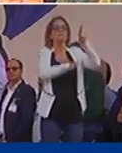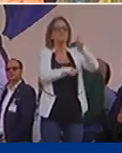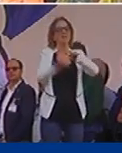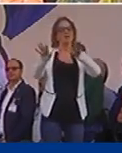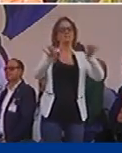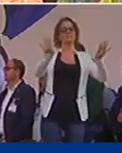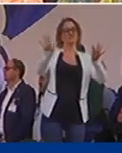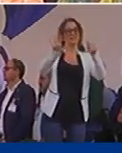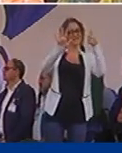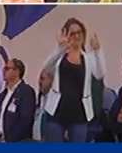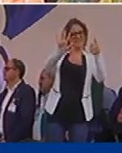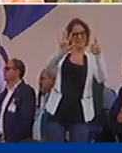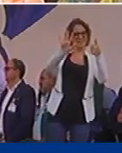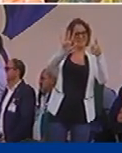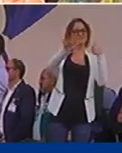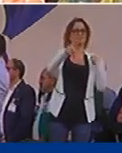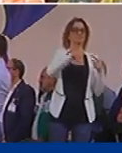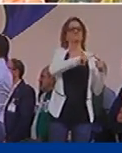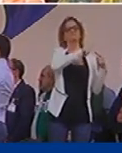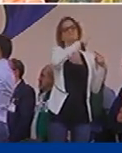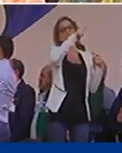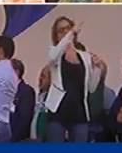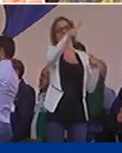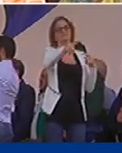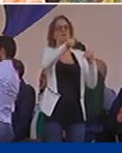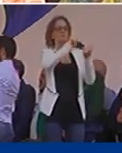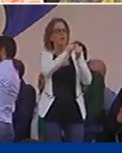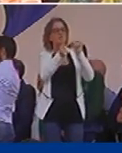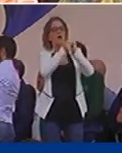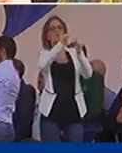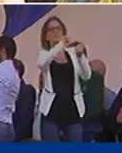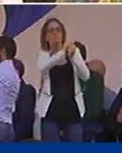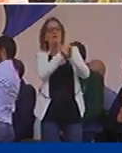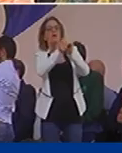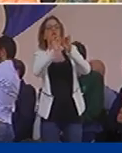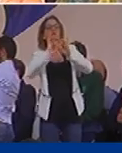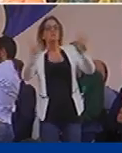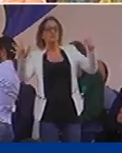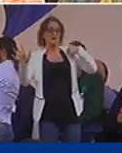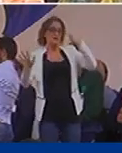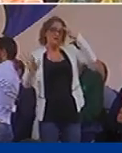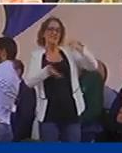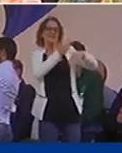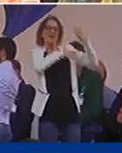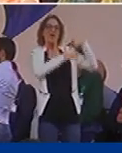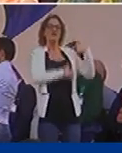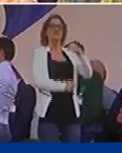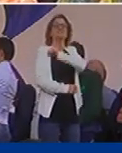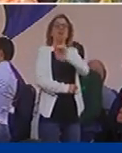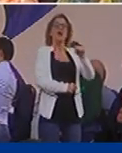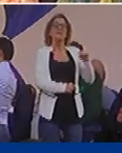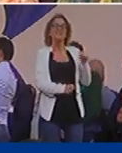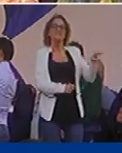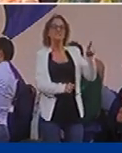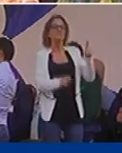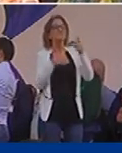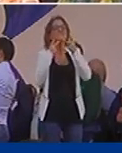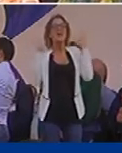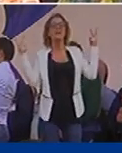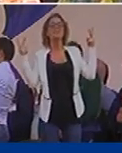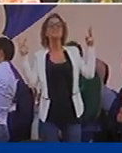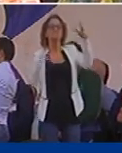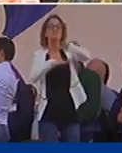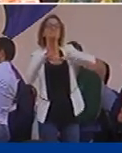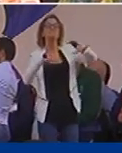1996, è andata avanti con battaglie di libertà e io ricordo il sacrificio dei serenissimi di